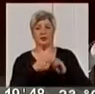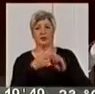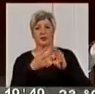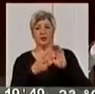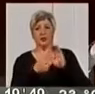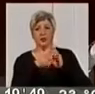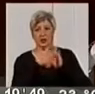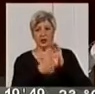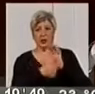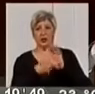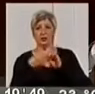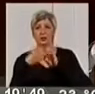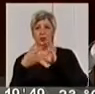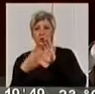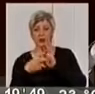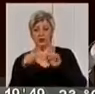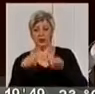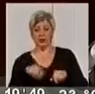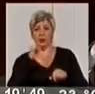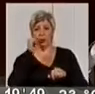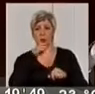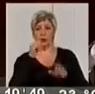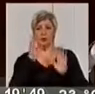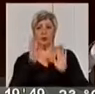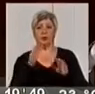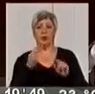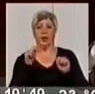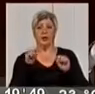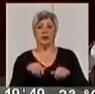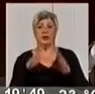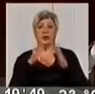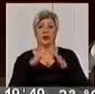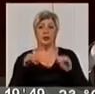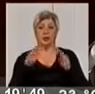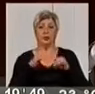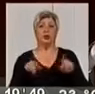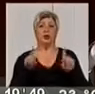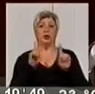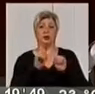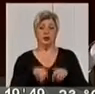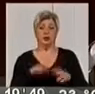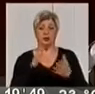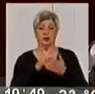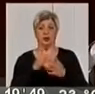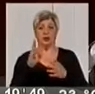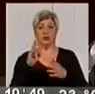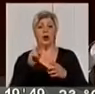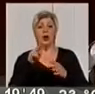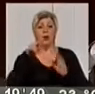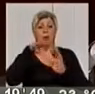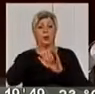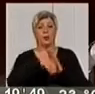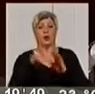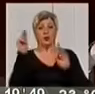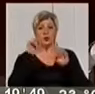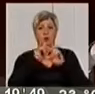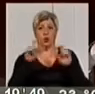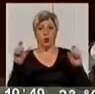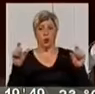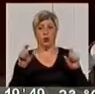І ці табори теж є на базі пришкільних таборів. І в таборах з